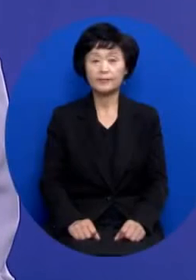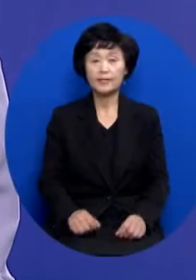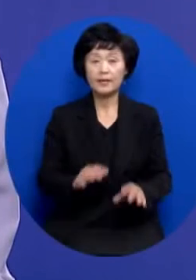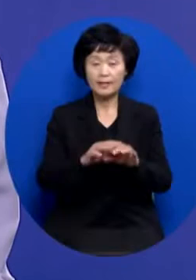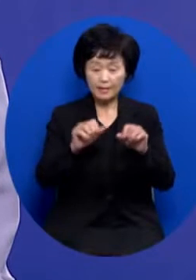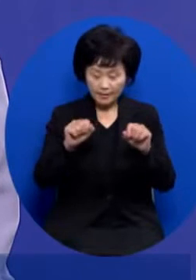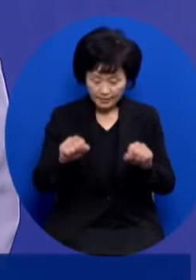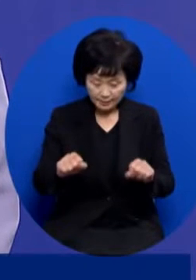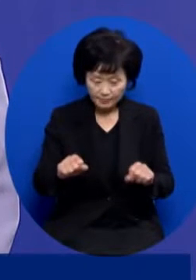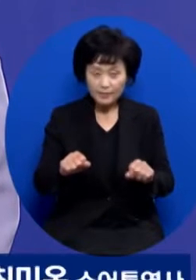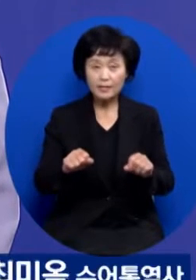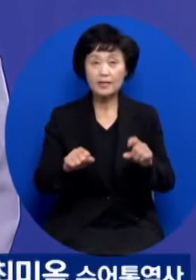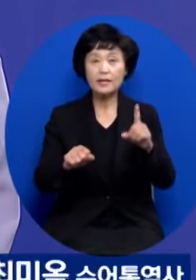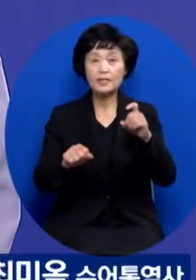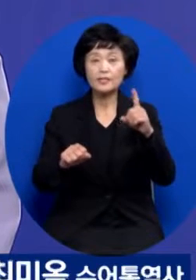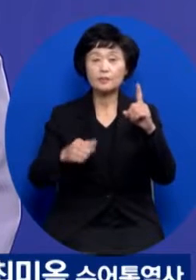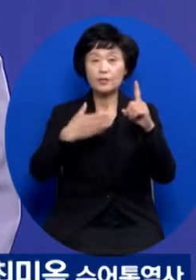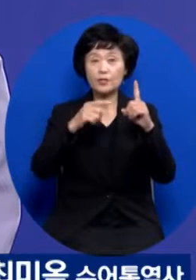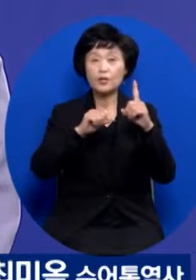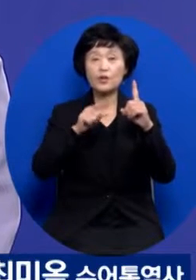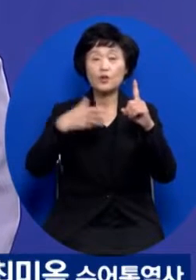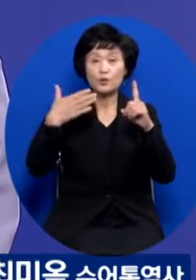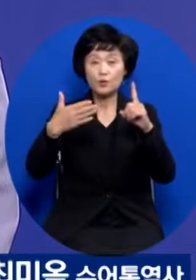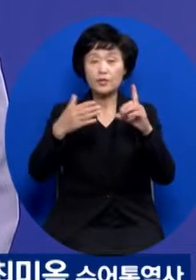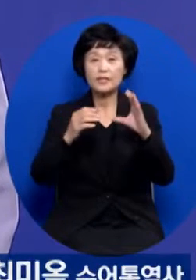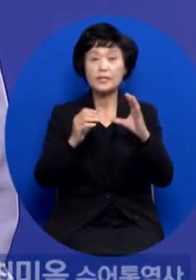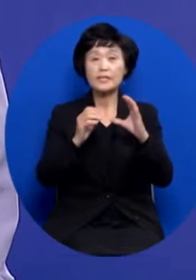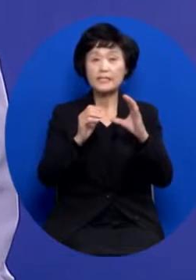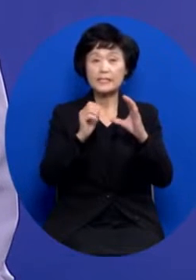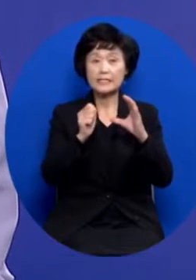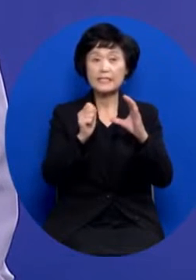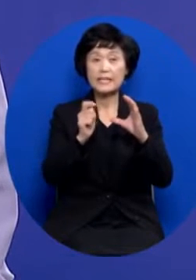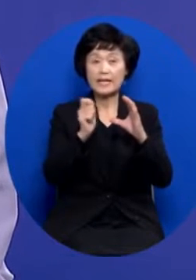시청자 여러분 안녕하십니까. 11월 9일 CTS 뉴스입니다.